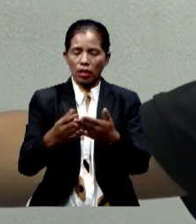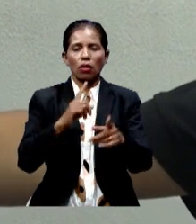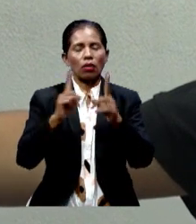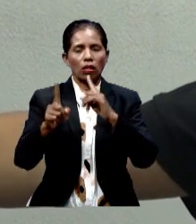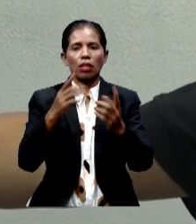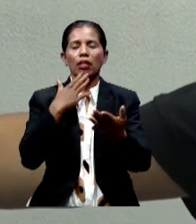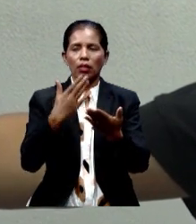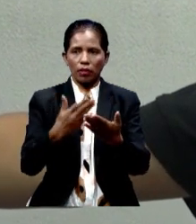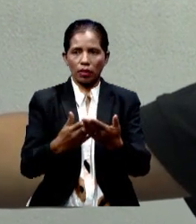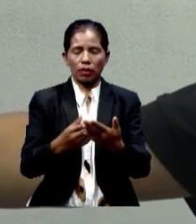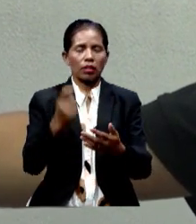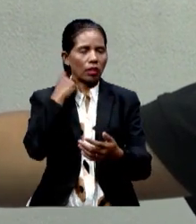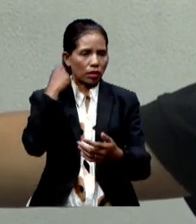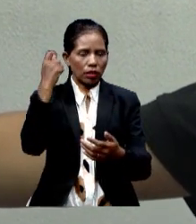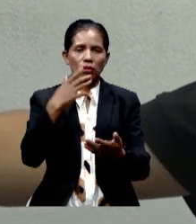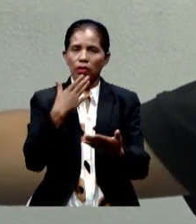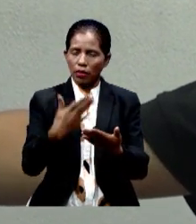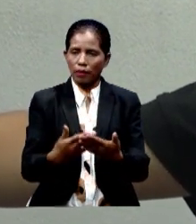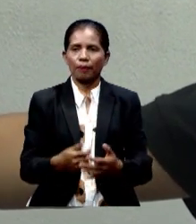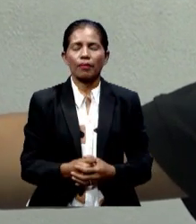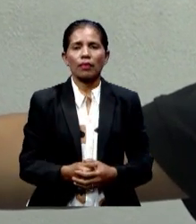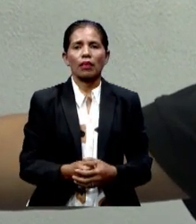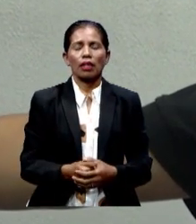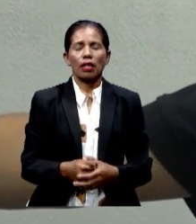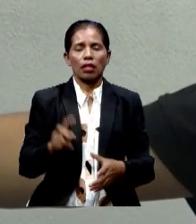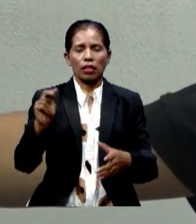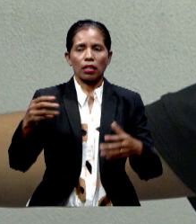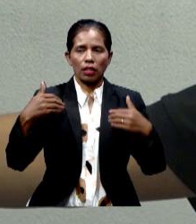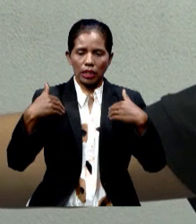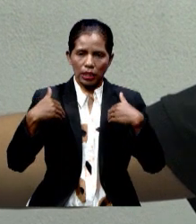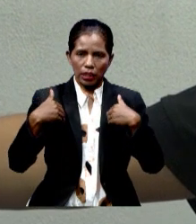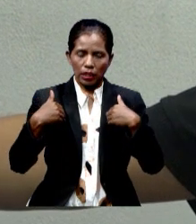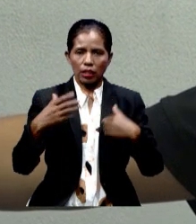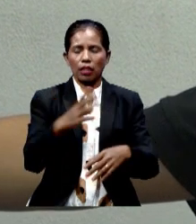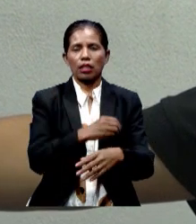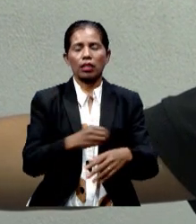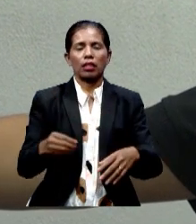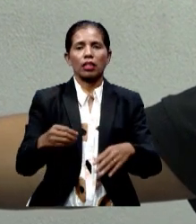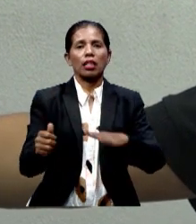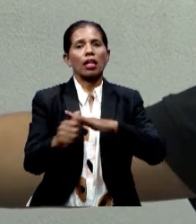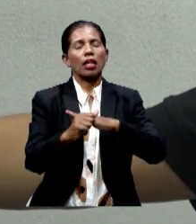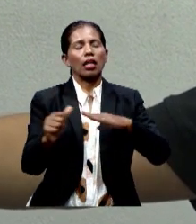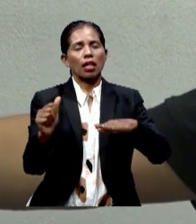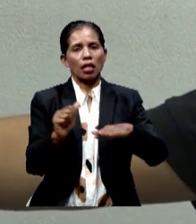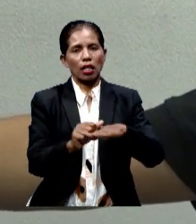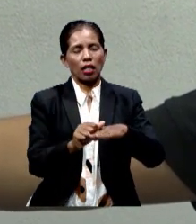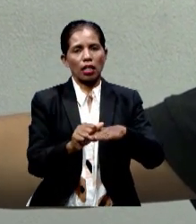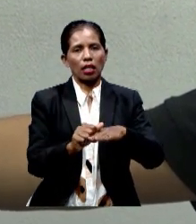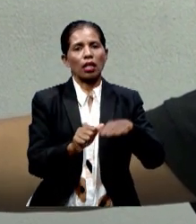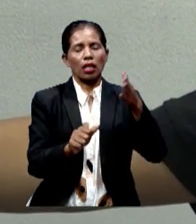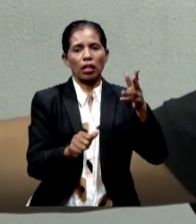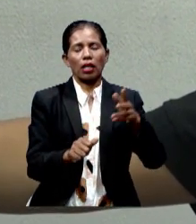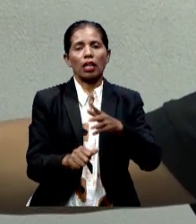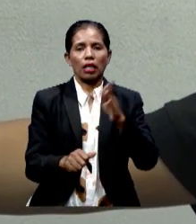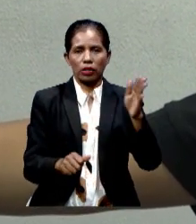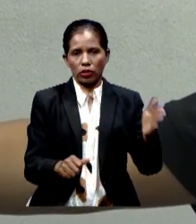tutup dia kena tension buat cene tutup dia. Ni iha ran kau itu ang iha ni aing karuk kiri iskira